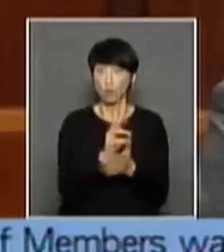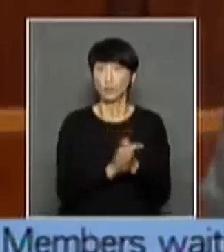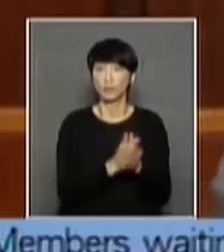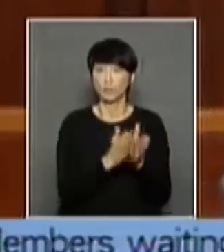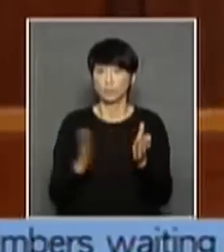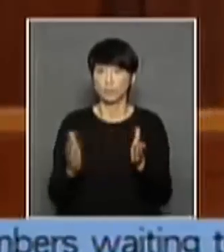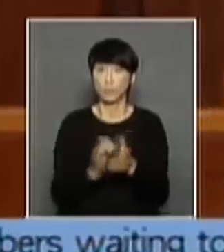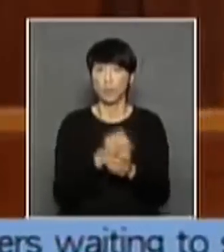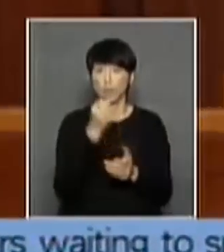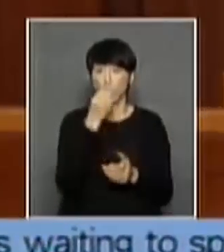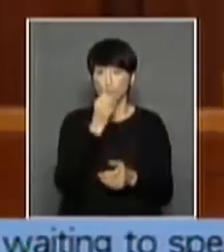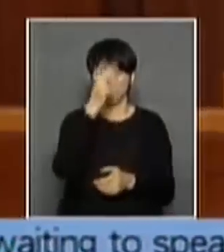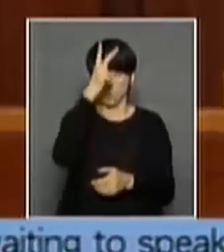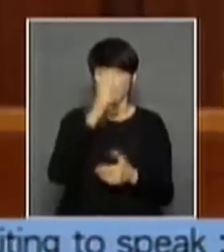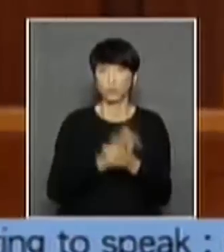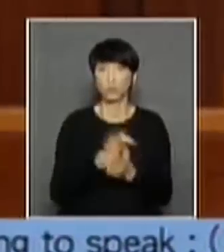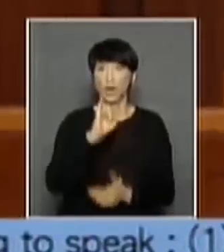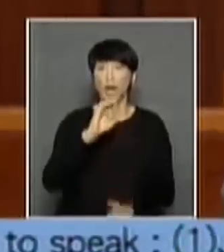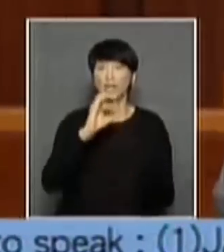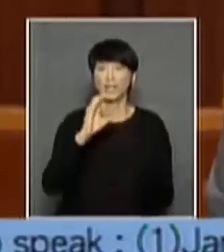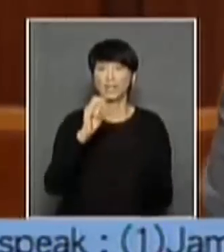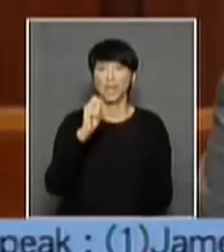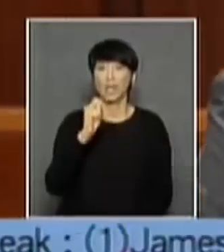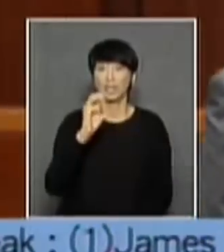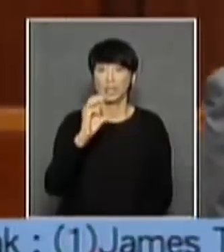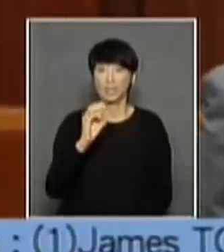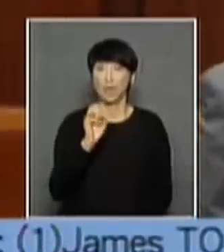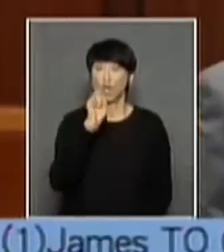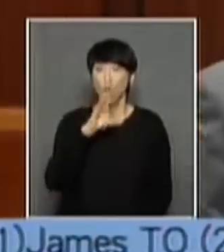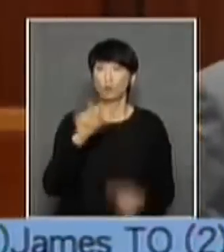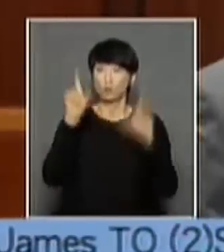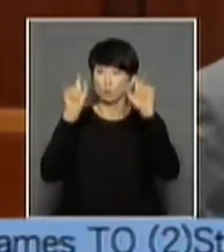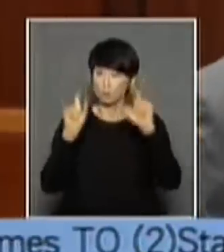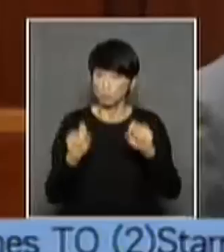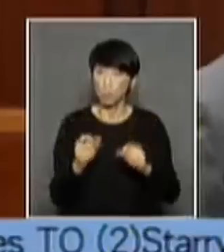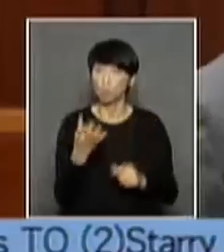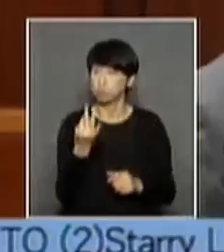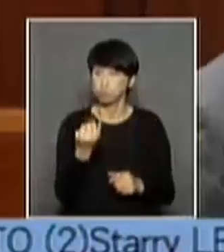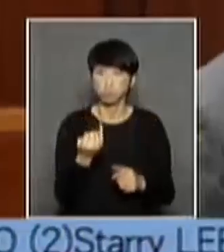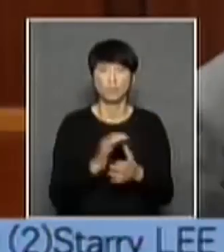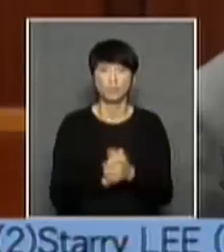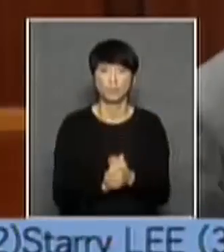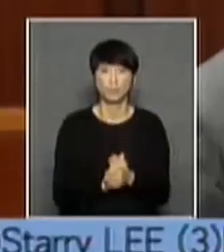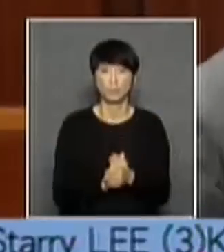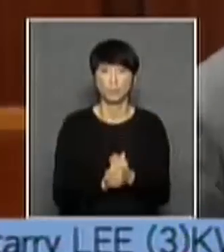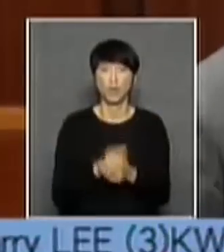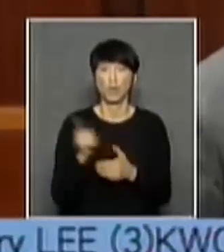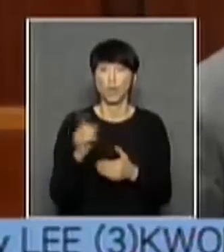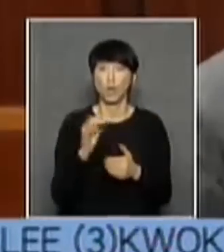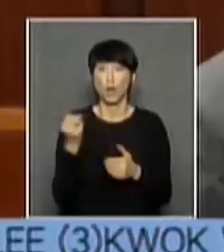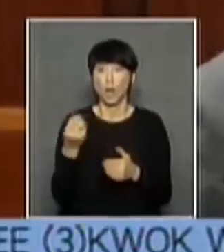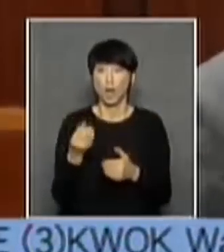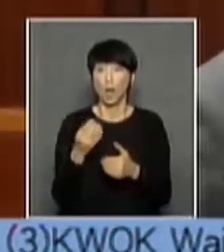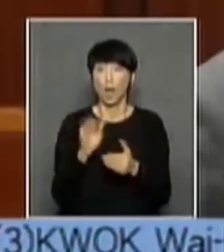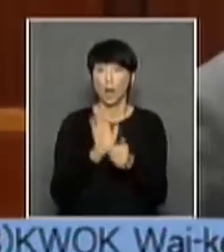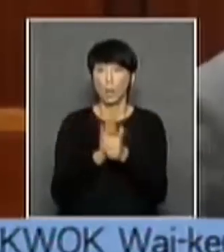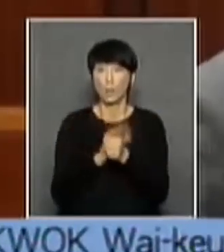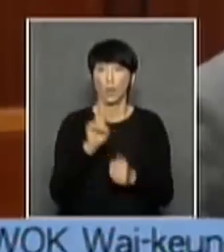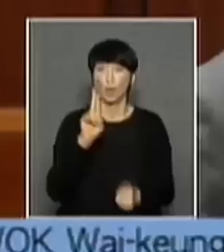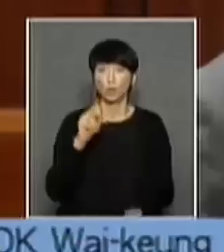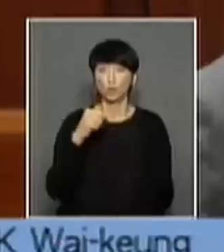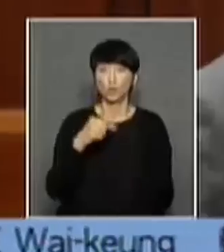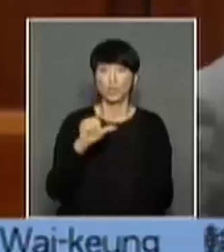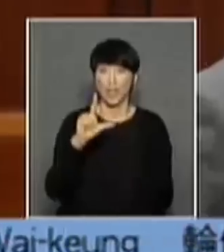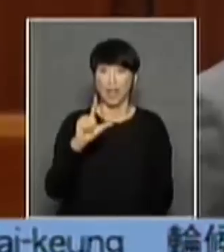政府和廉署都已经多番解释，他刚刚才提到的 UGL 的文件